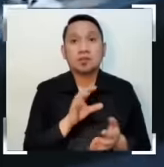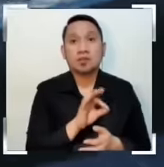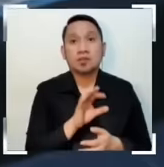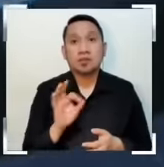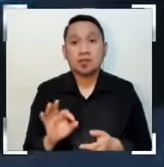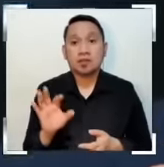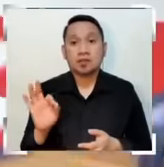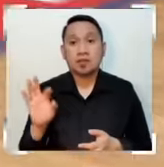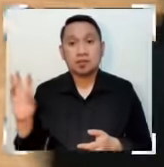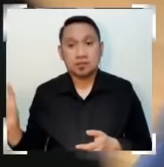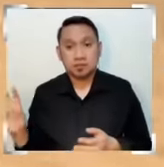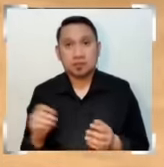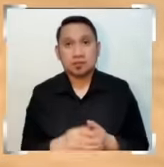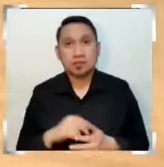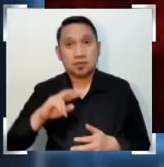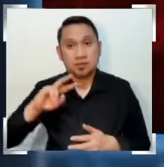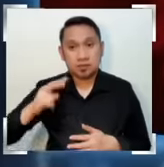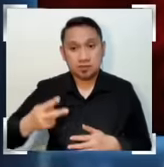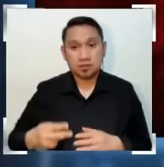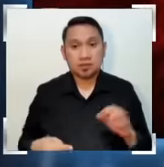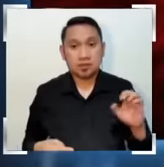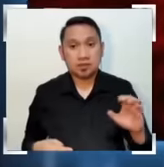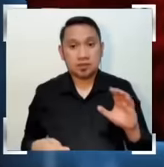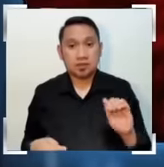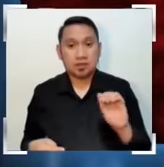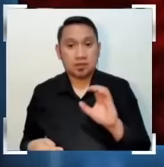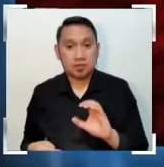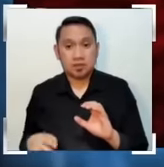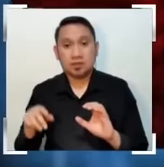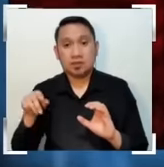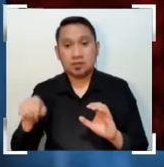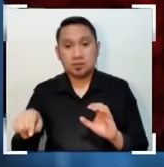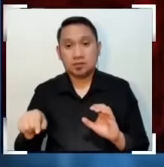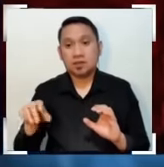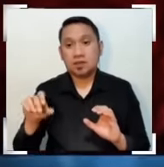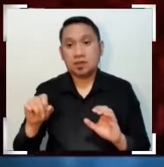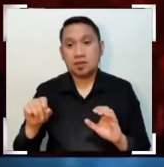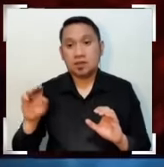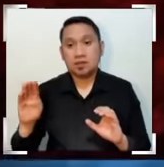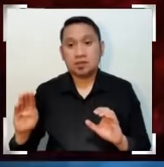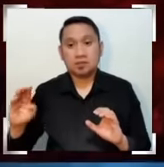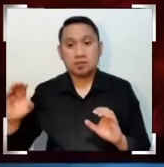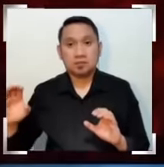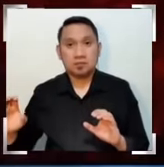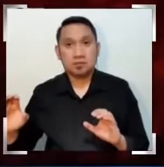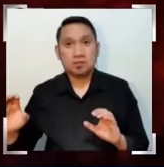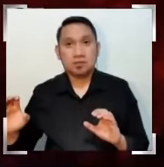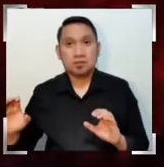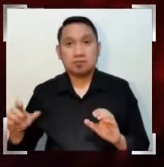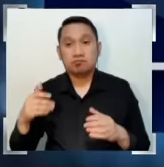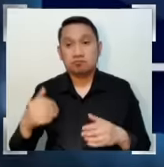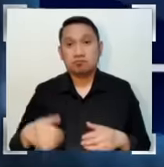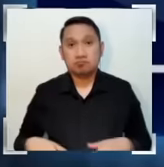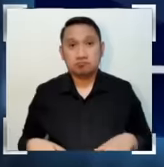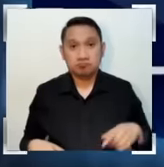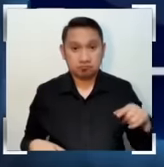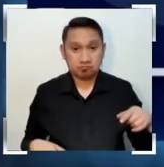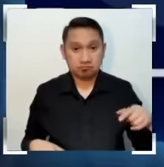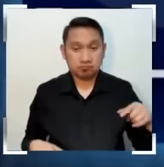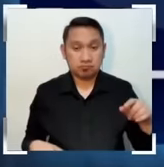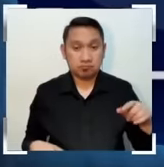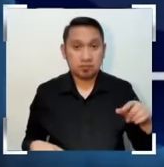nagharap naman sa ikalawang laro ang EAC Generals kontra sa San Sebastian Golden Stags. Wagi ang Generals sa final score